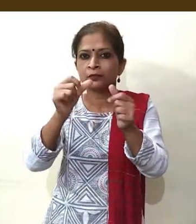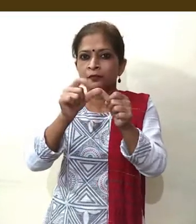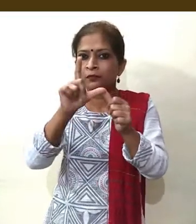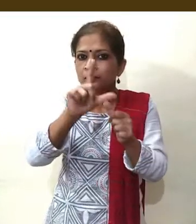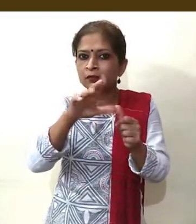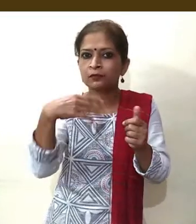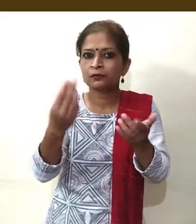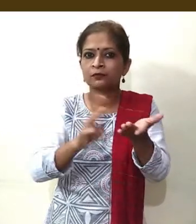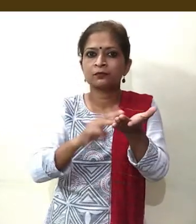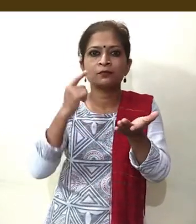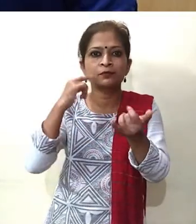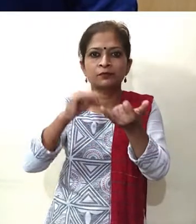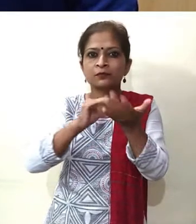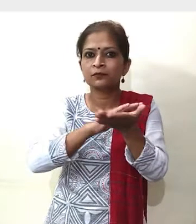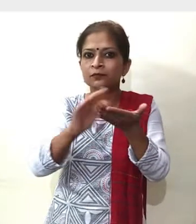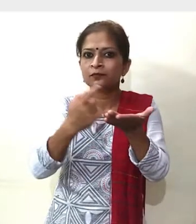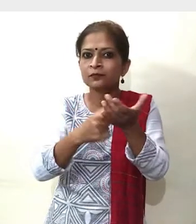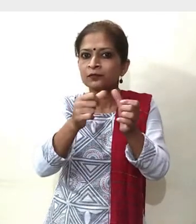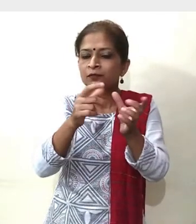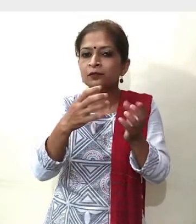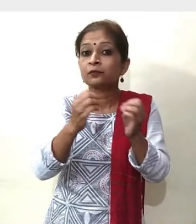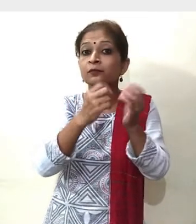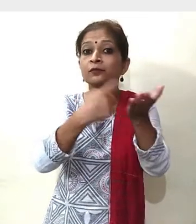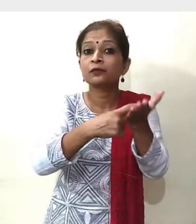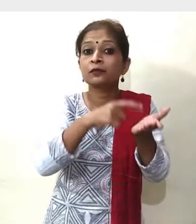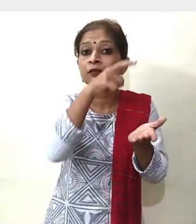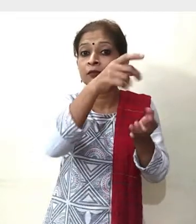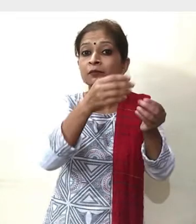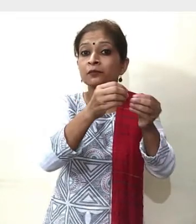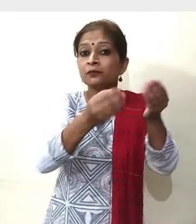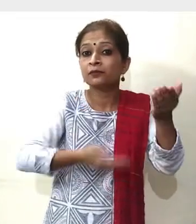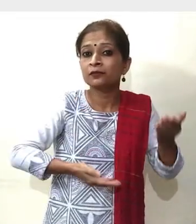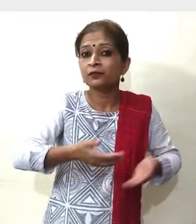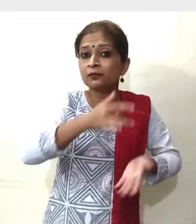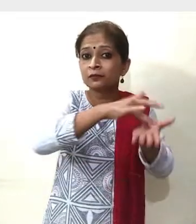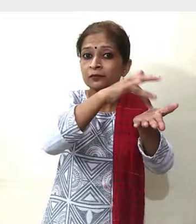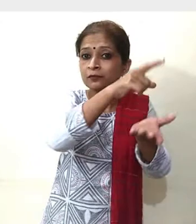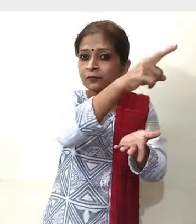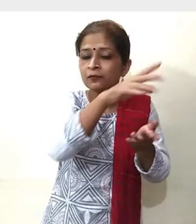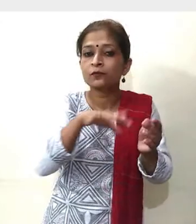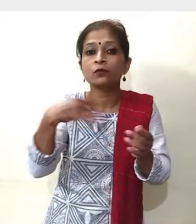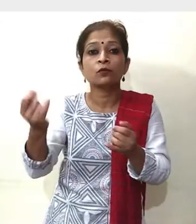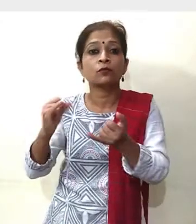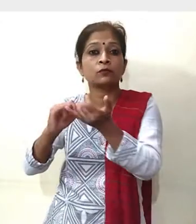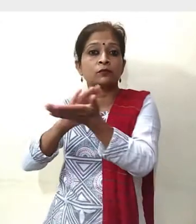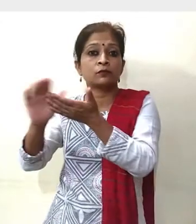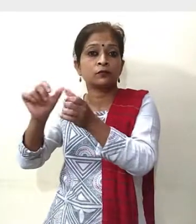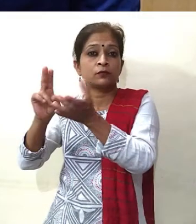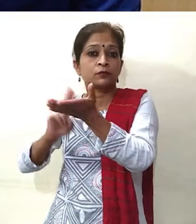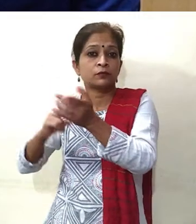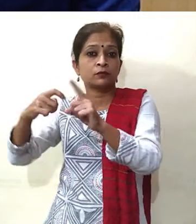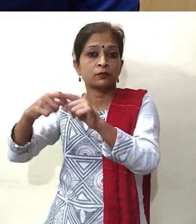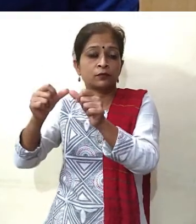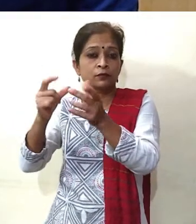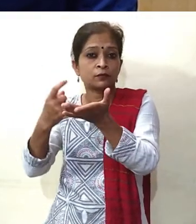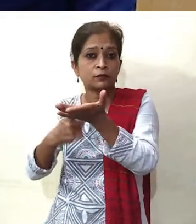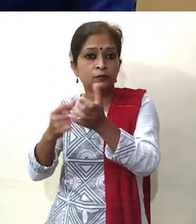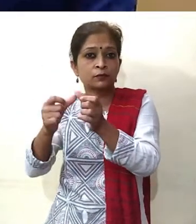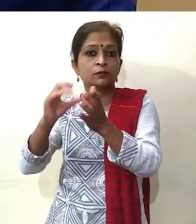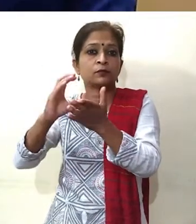के? बंगाल के, बिहार बंगाल के बॉर्डर के। जी। आदि शंकराचार्य केरल से चलकर आए थे